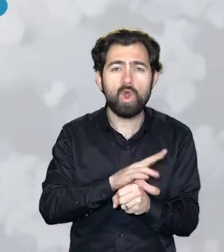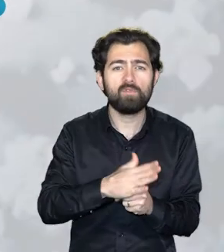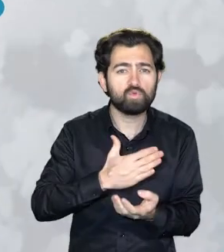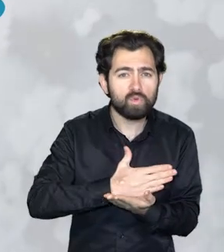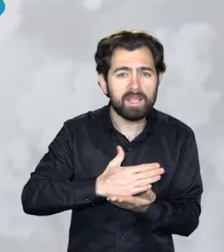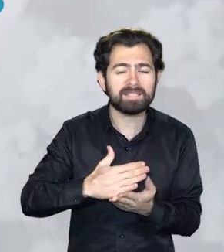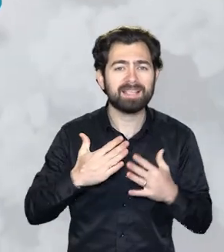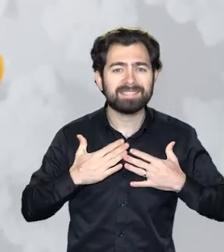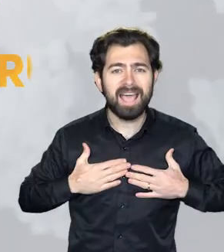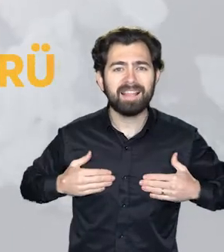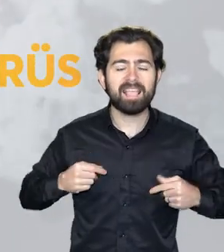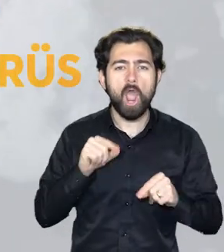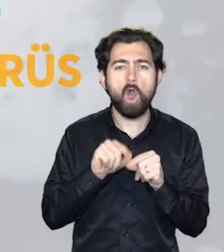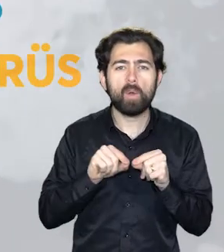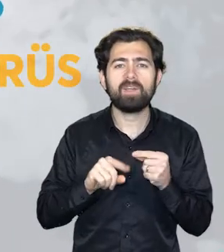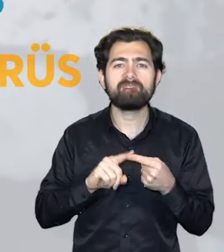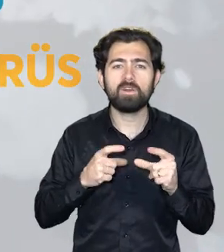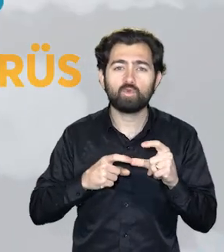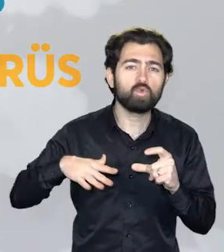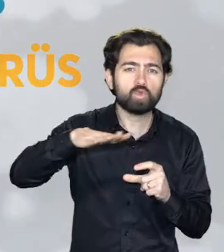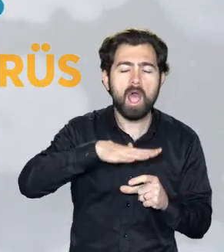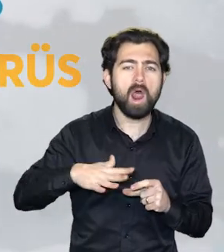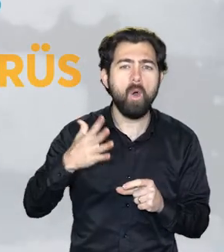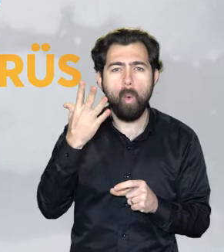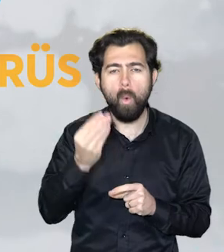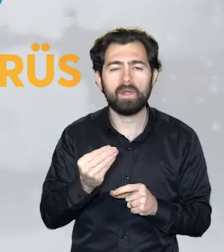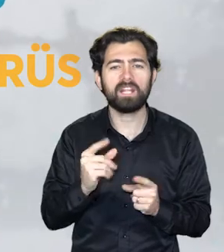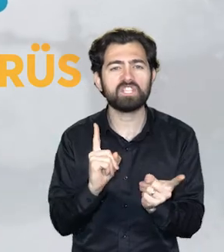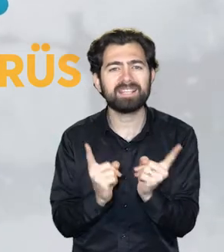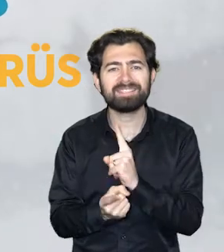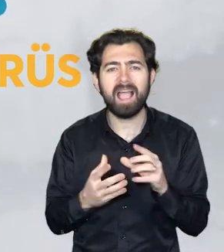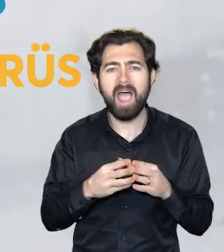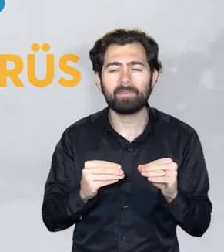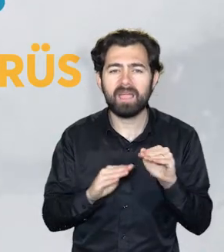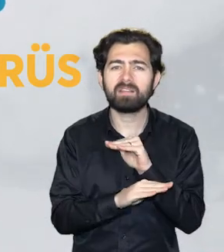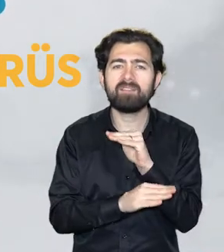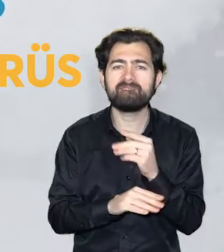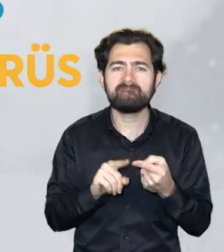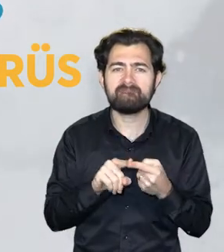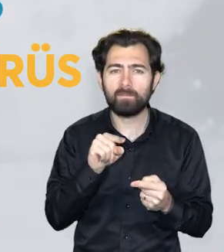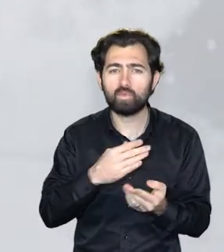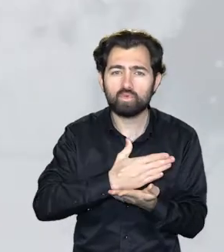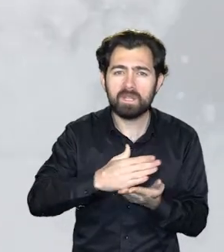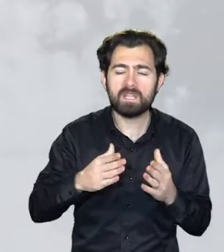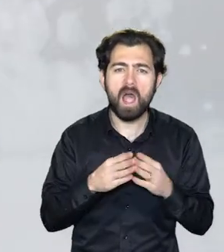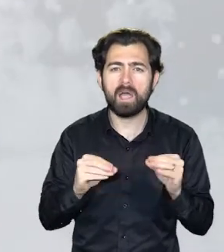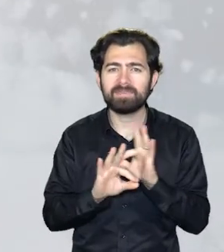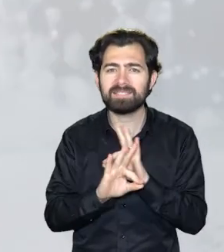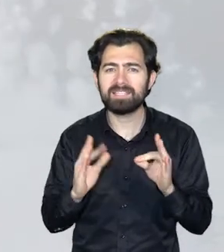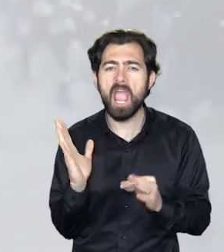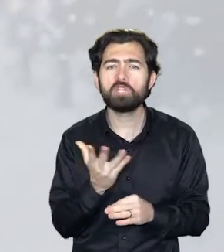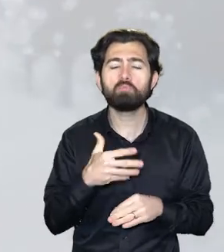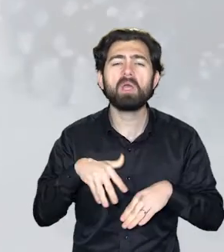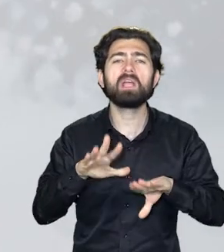pandemi sürecinde sağlık, ekonomik ve sosyal yönden çeşitli kayıplar yaşamakta olduğumuz ve süreci kayıpsız